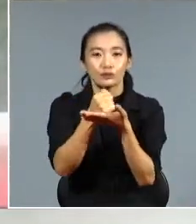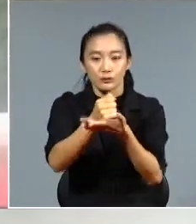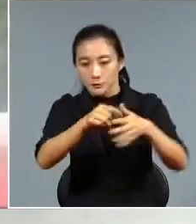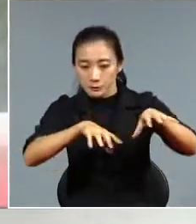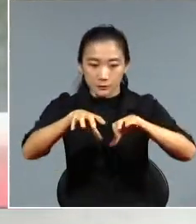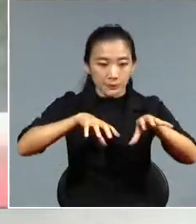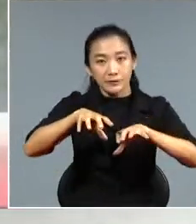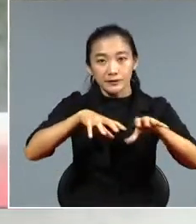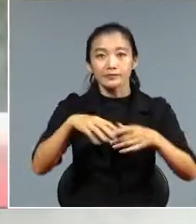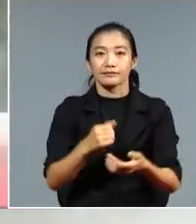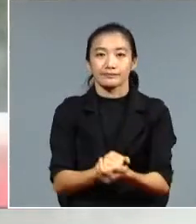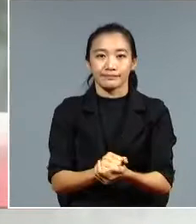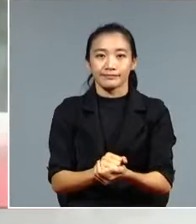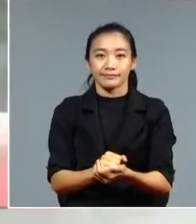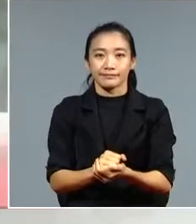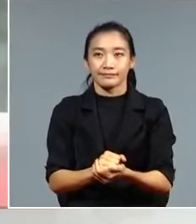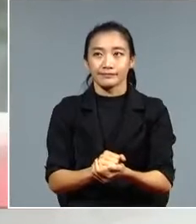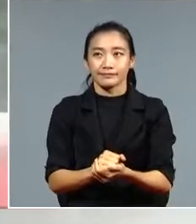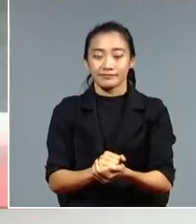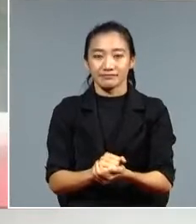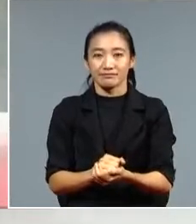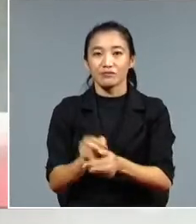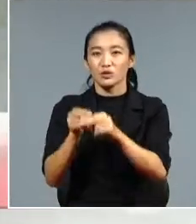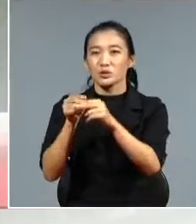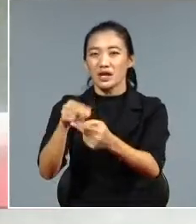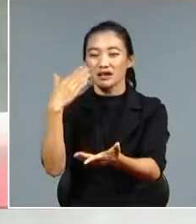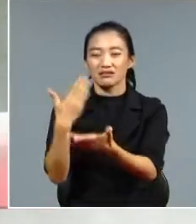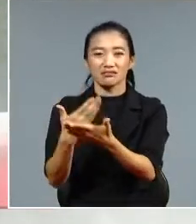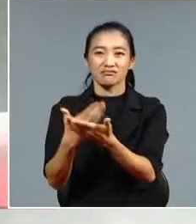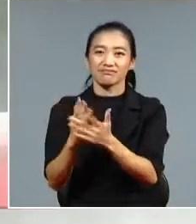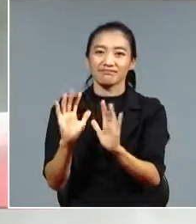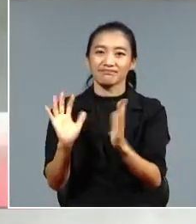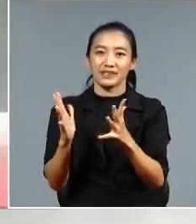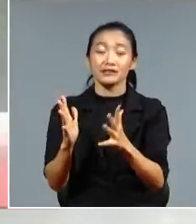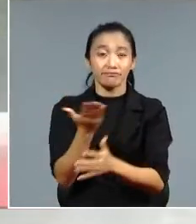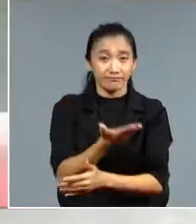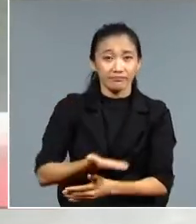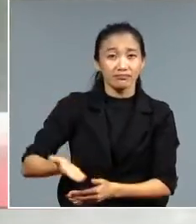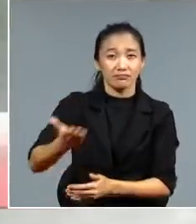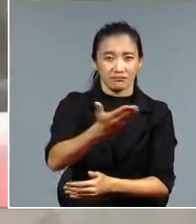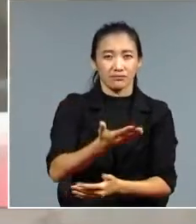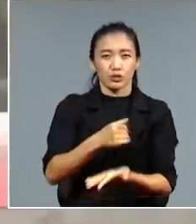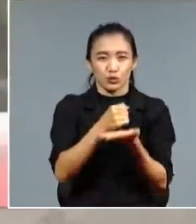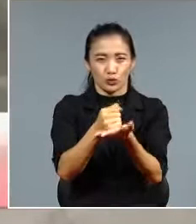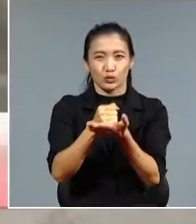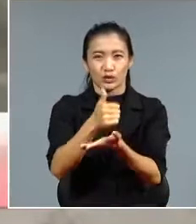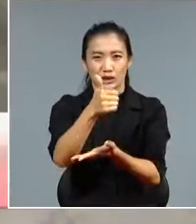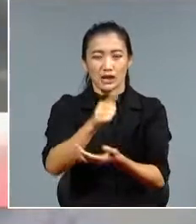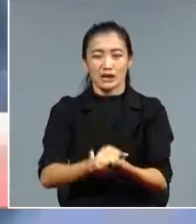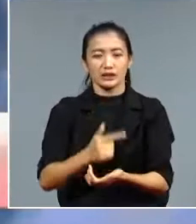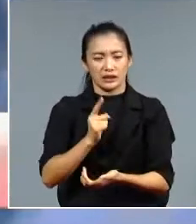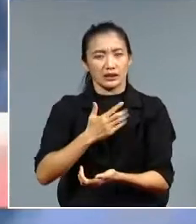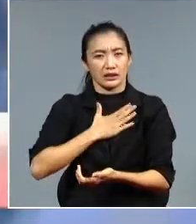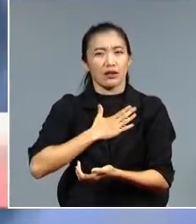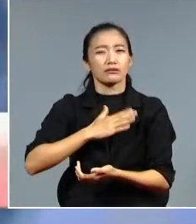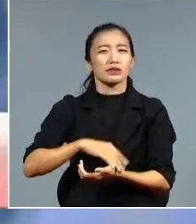เนี่ยครับไม่มีสตุ้งสตัง ค่ะ อ่ะก็ช่วยเหลือหน่อยนะครับจริงๆแล้วผมเชื่อว่ามีชาวบ้านที่เป็นแบบนี้อี